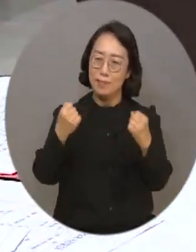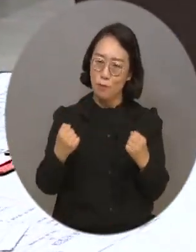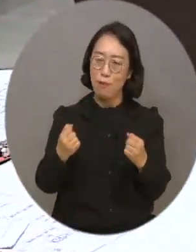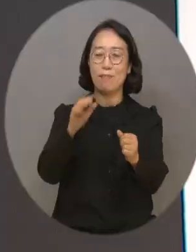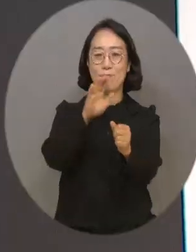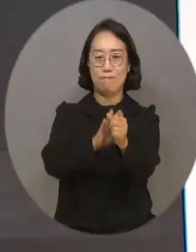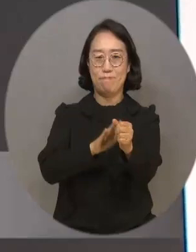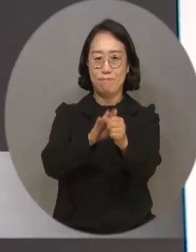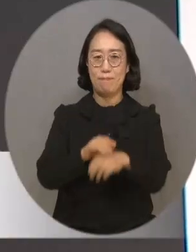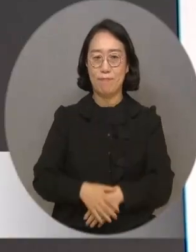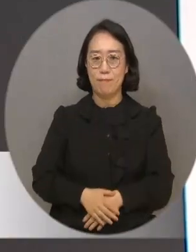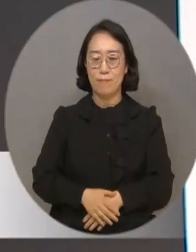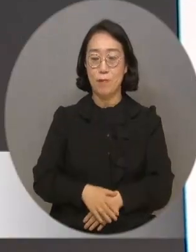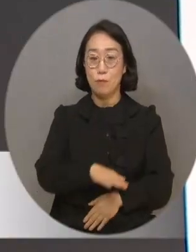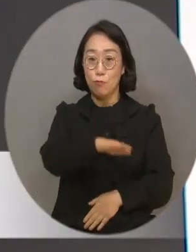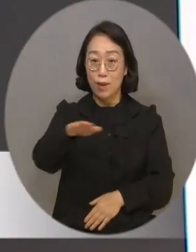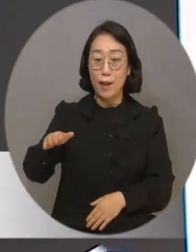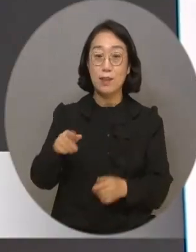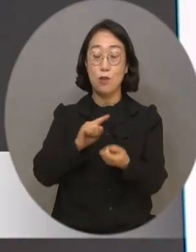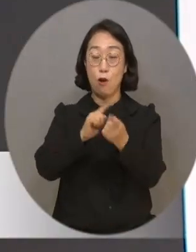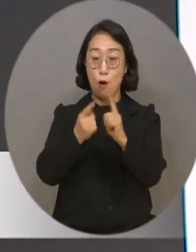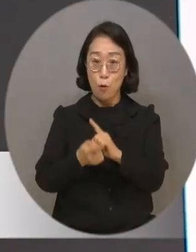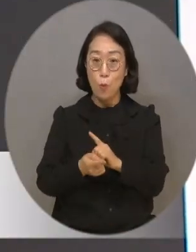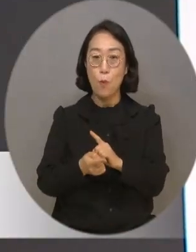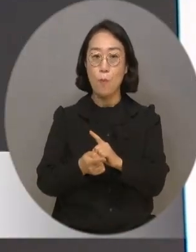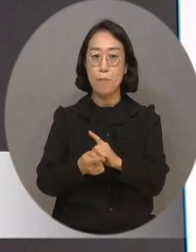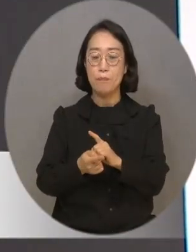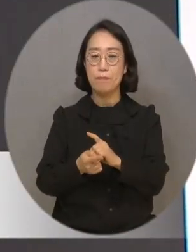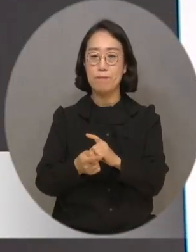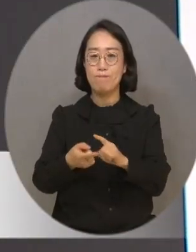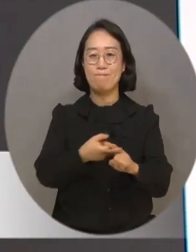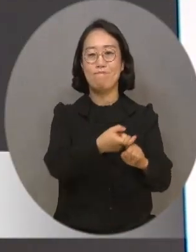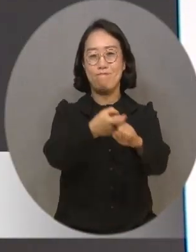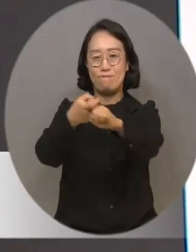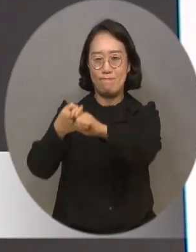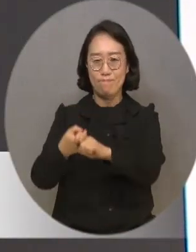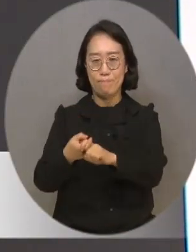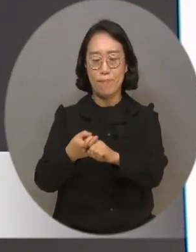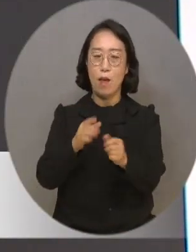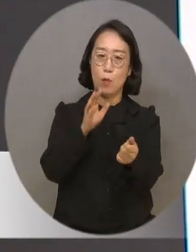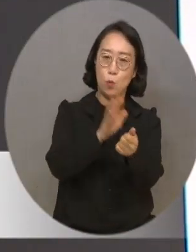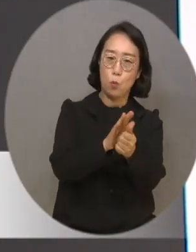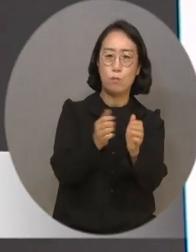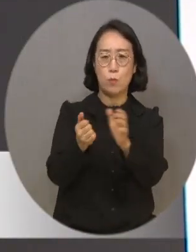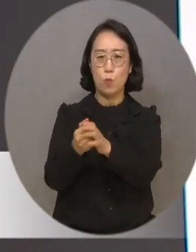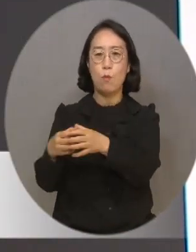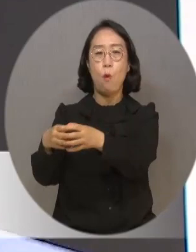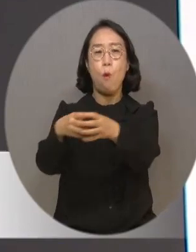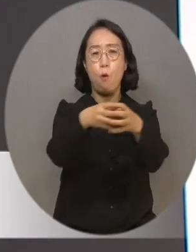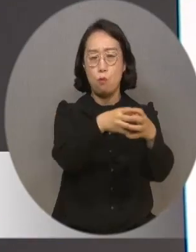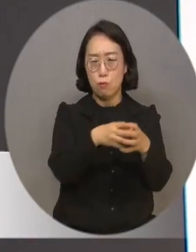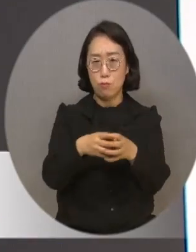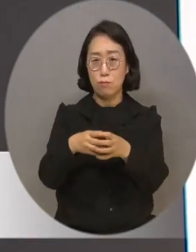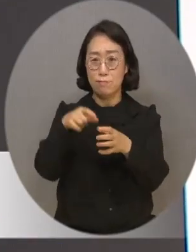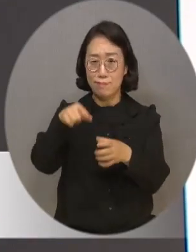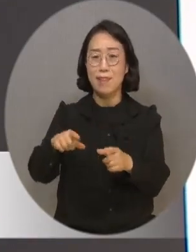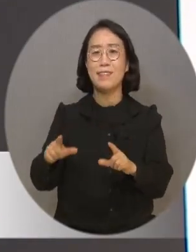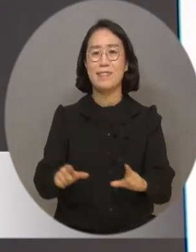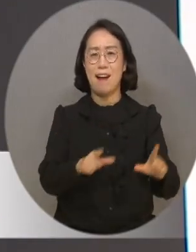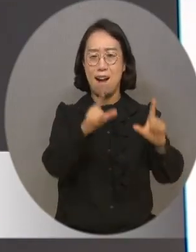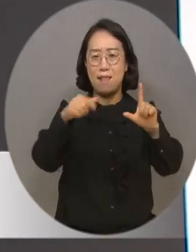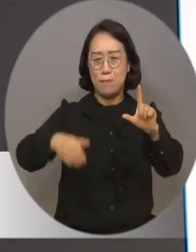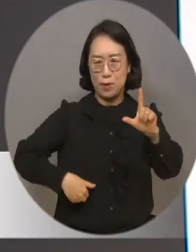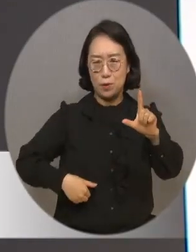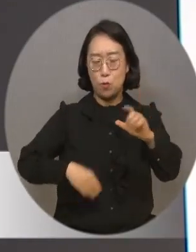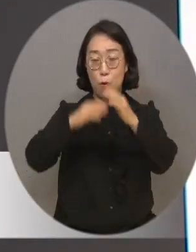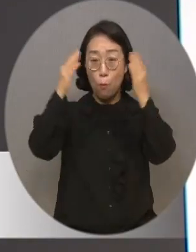했습니다. 우리가 서로 공동체를 만들어서 서로 협동하면서 같이 어우러져서 가서 사는 것입니다.